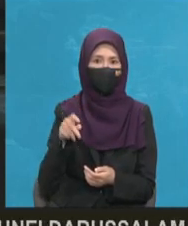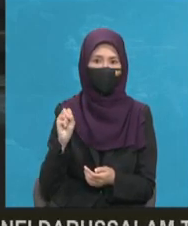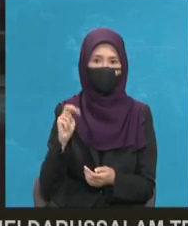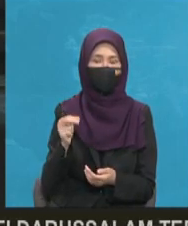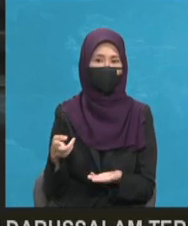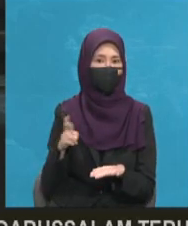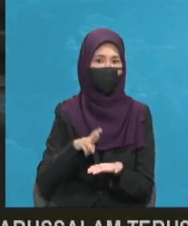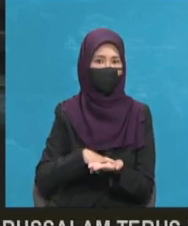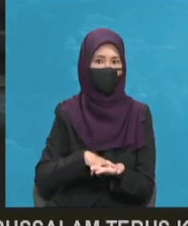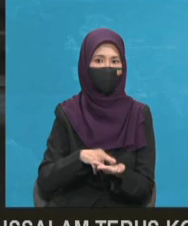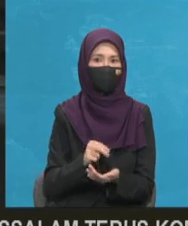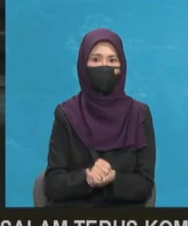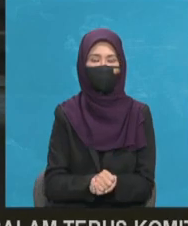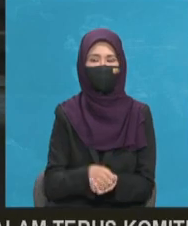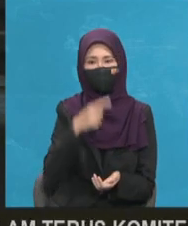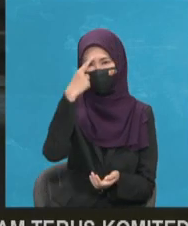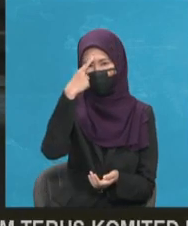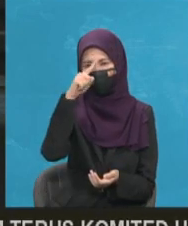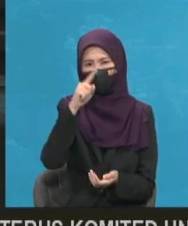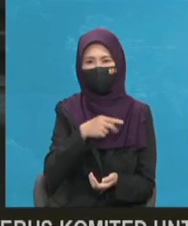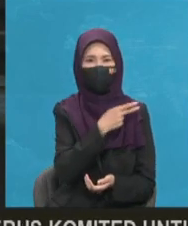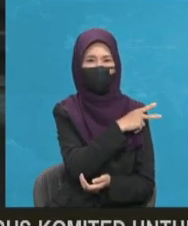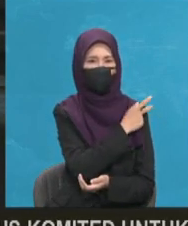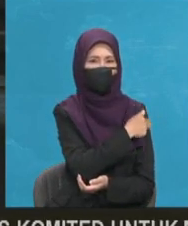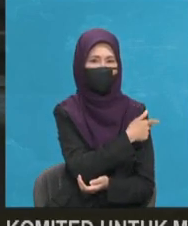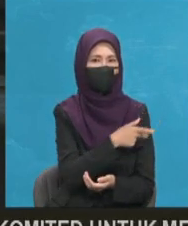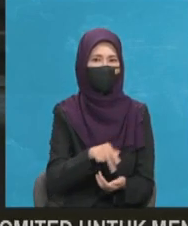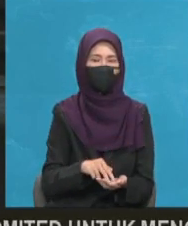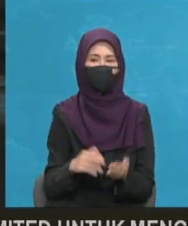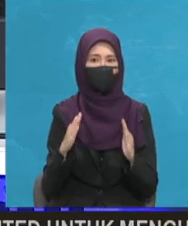ketua Kampung bagi urusan Bachsin masih di rumah masing-masing